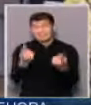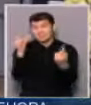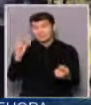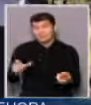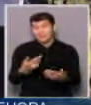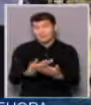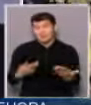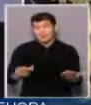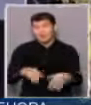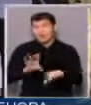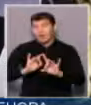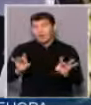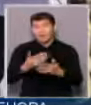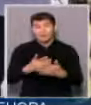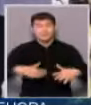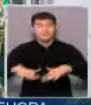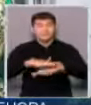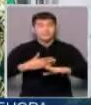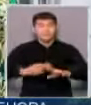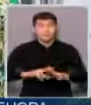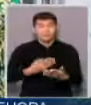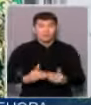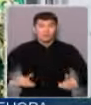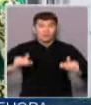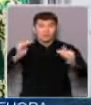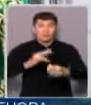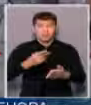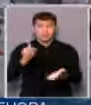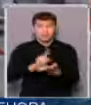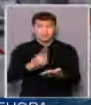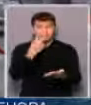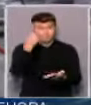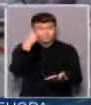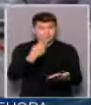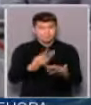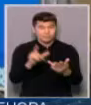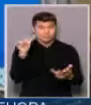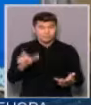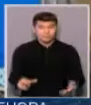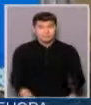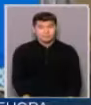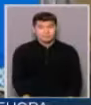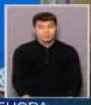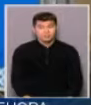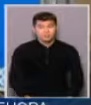личности, приобщение к ценному наследию подрастающего поколения, говорят организаторы.